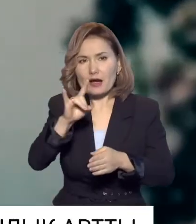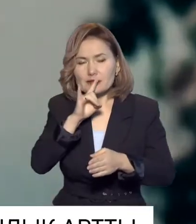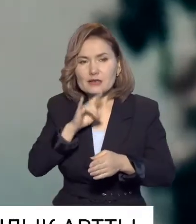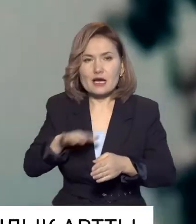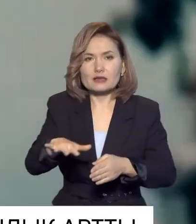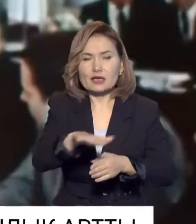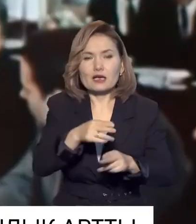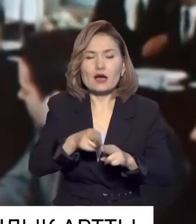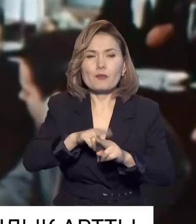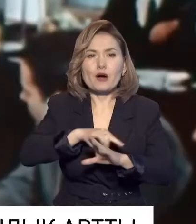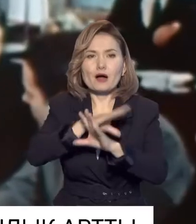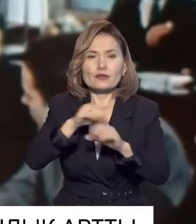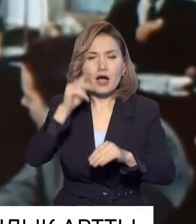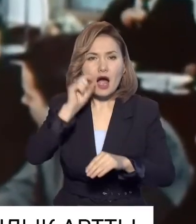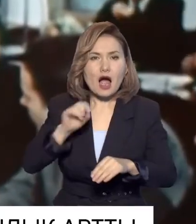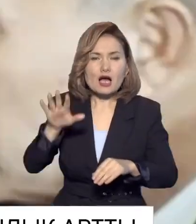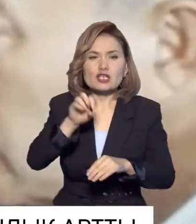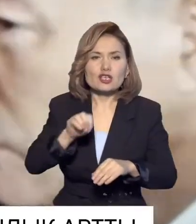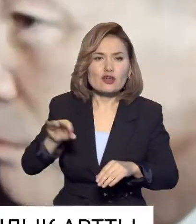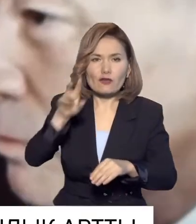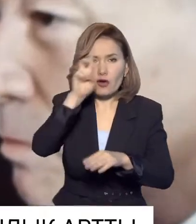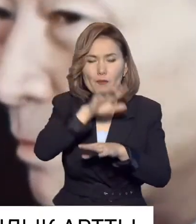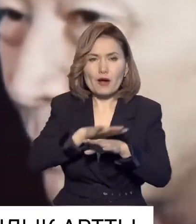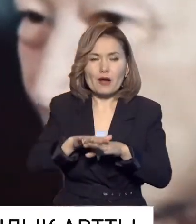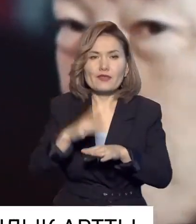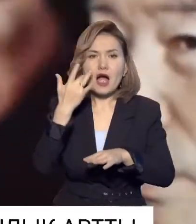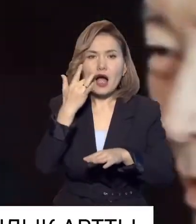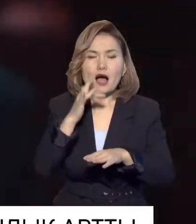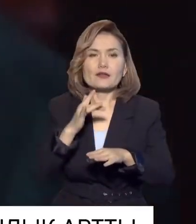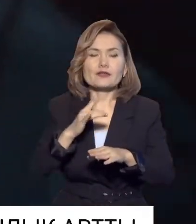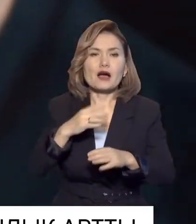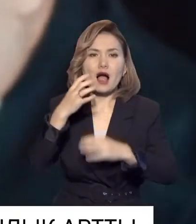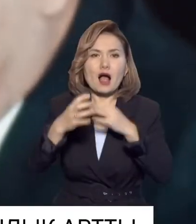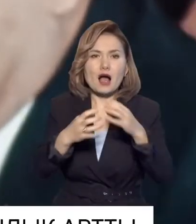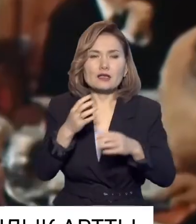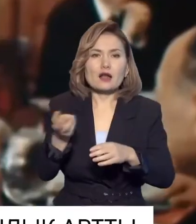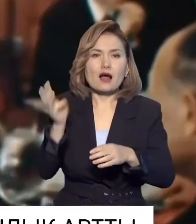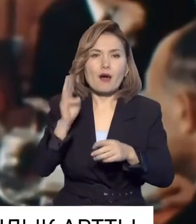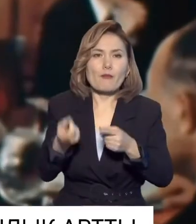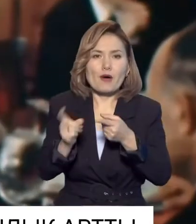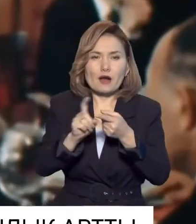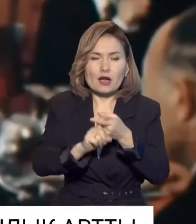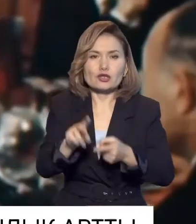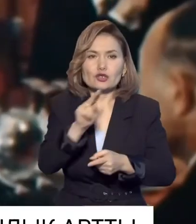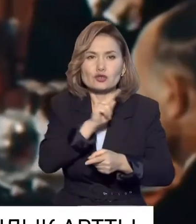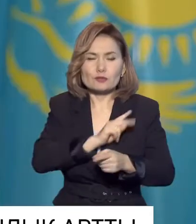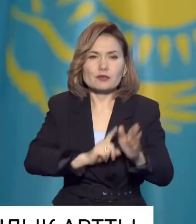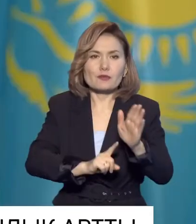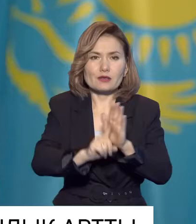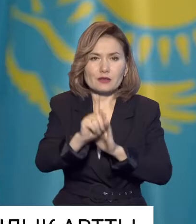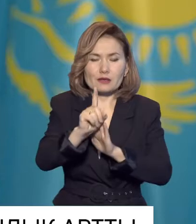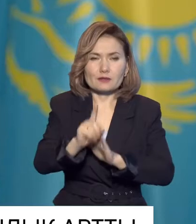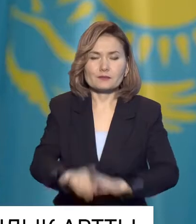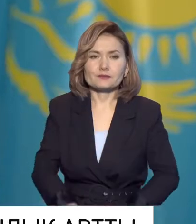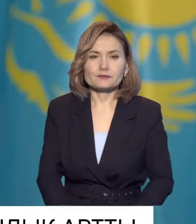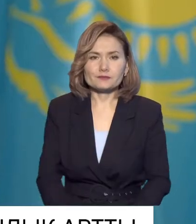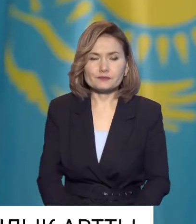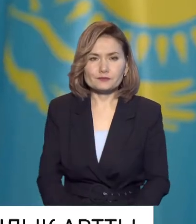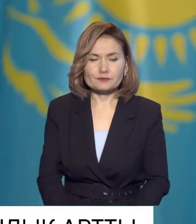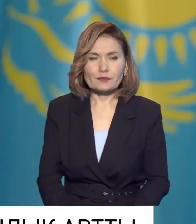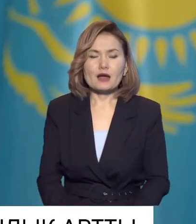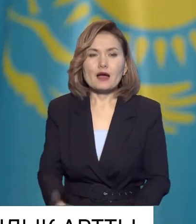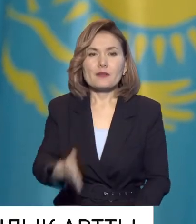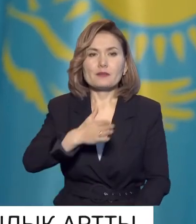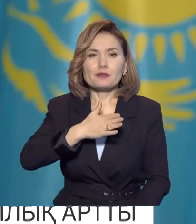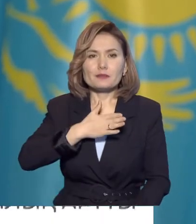Тынық мұхит, Таяу Шығыс аймағы, Европа елдері және ақш пен халықаралық байланысты өркендетуге басымдық берді. Қазір